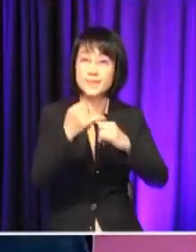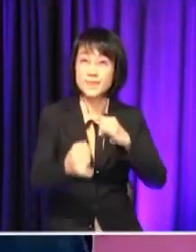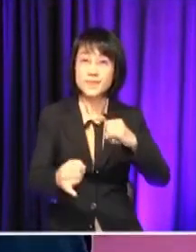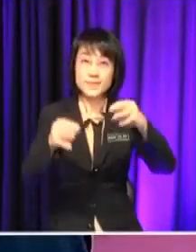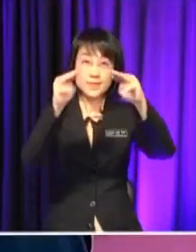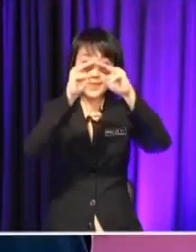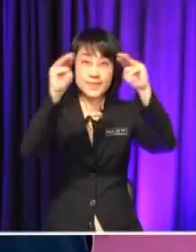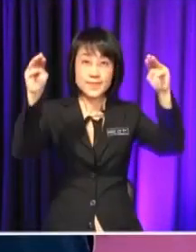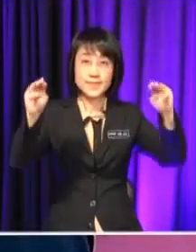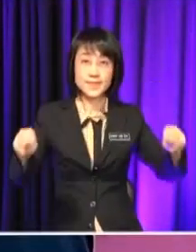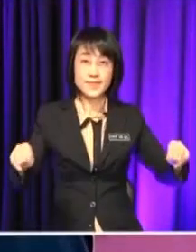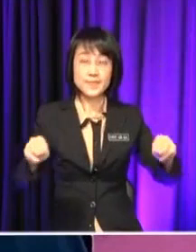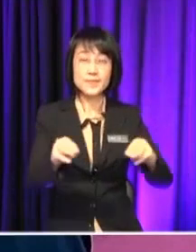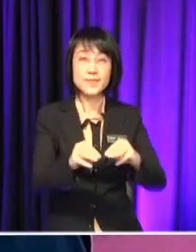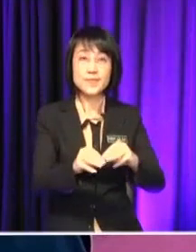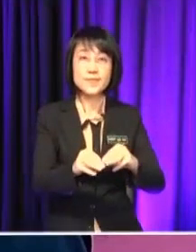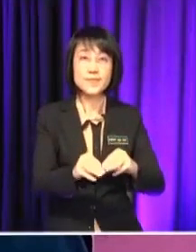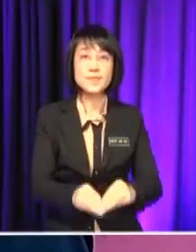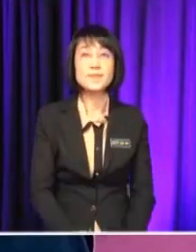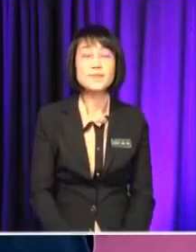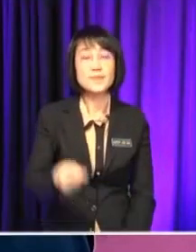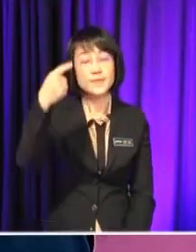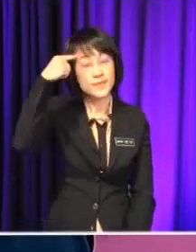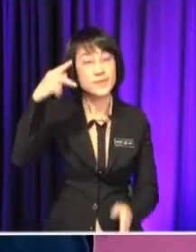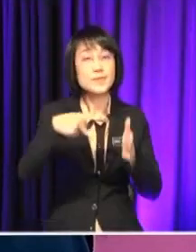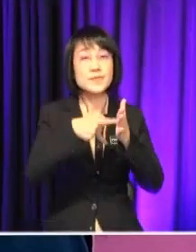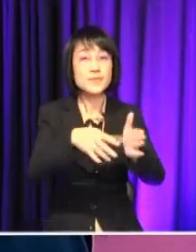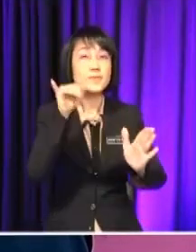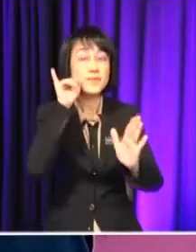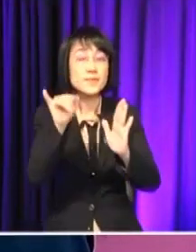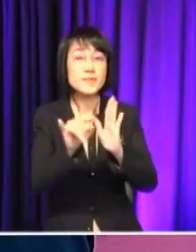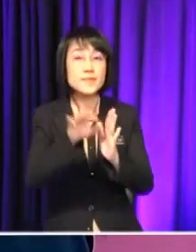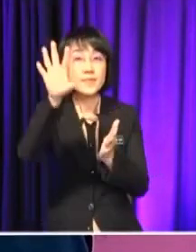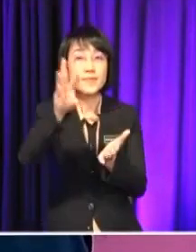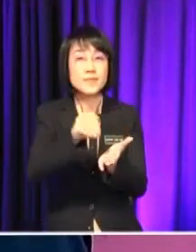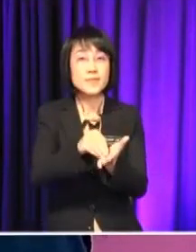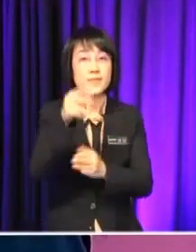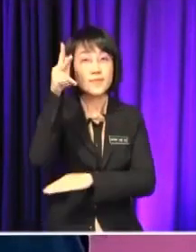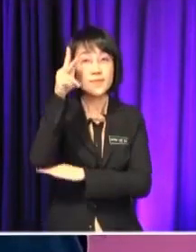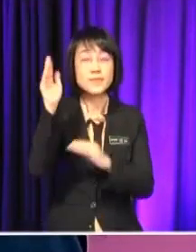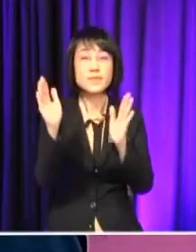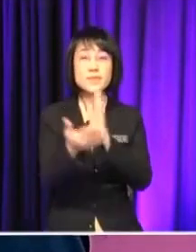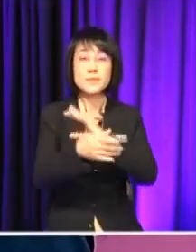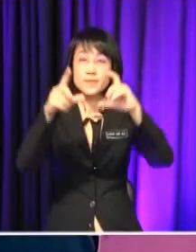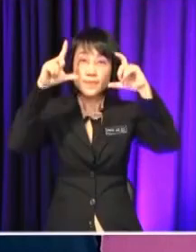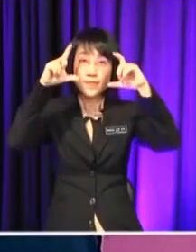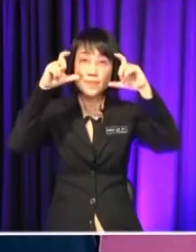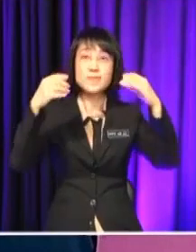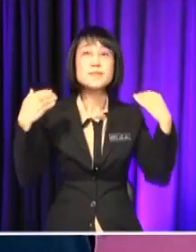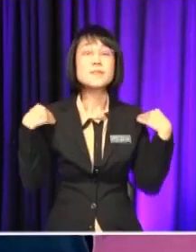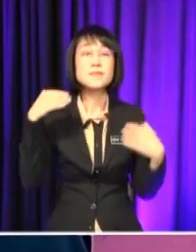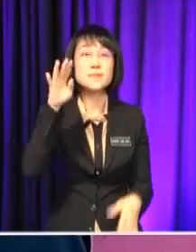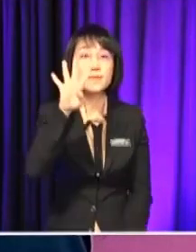monitor monitor adalah untuk memaparkan tadi lah image yang direkam oleh kamera tersebut jadi ada